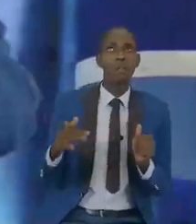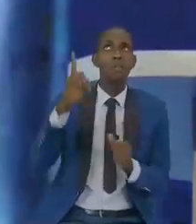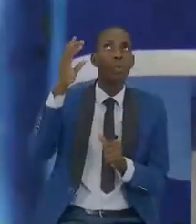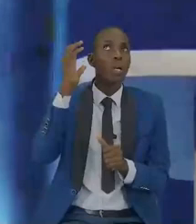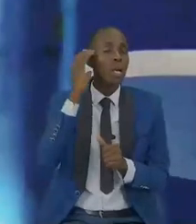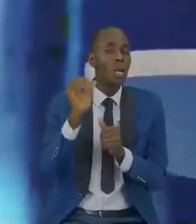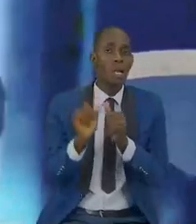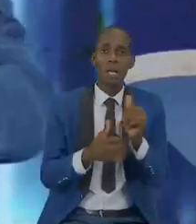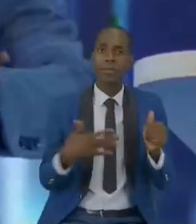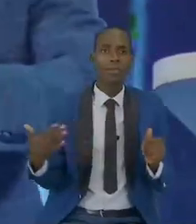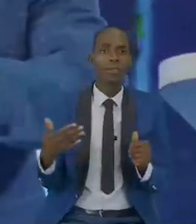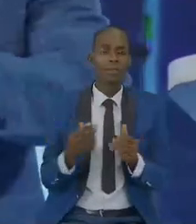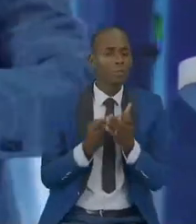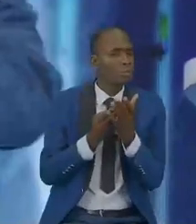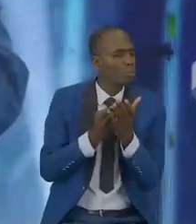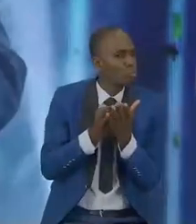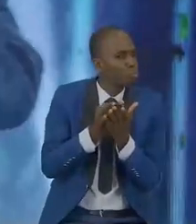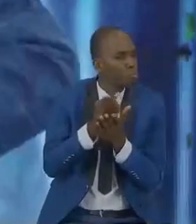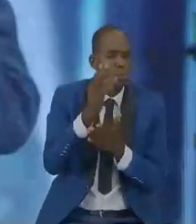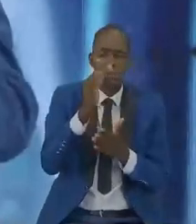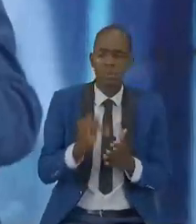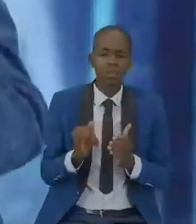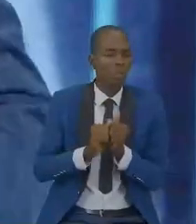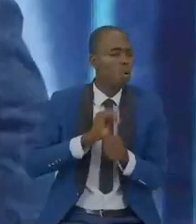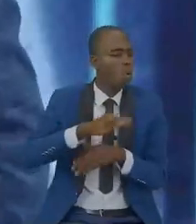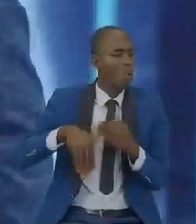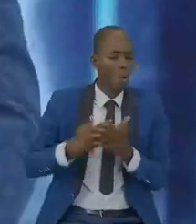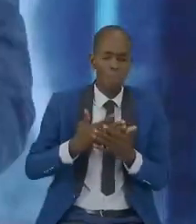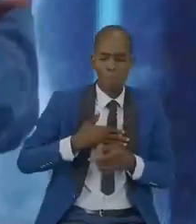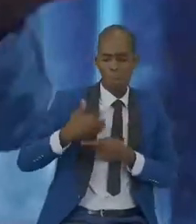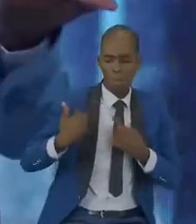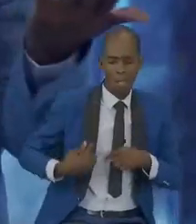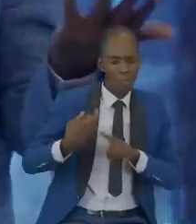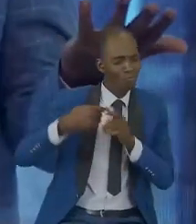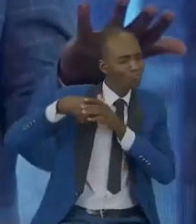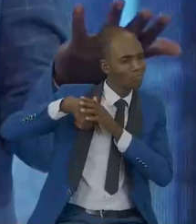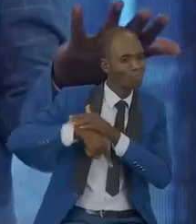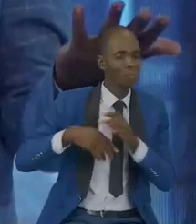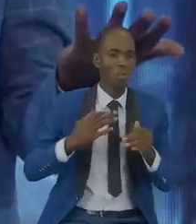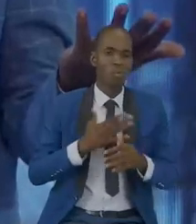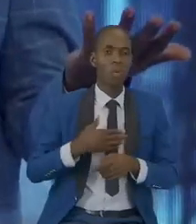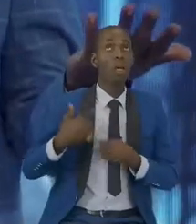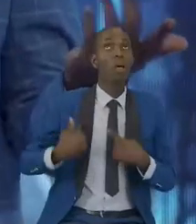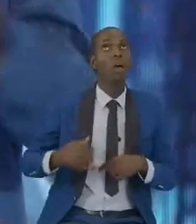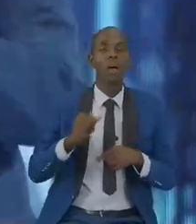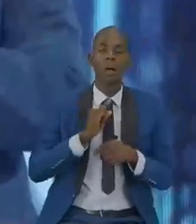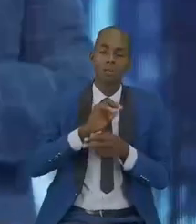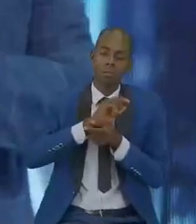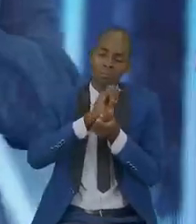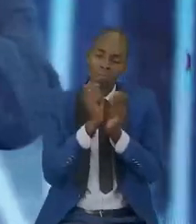là-bas. Tu vois tout ce qui se fait sur terre ici. Oh, honnêtement, de tout mon cœur, du très fond de mon